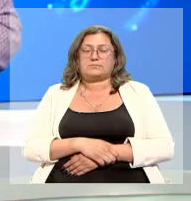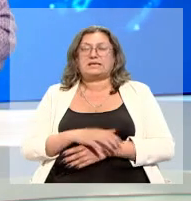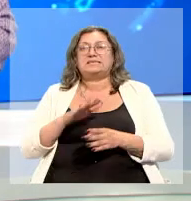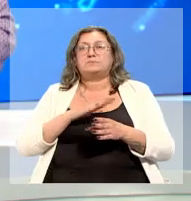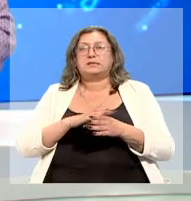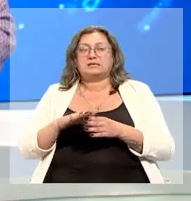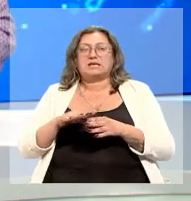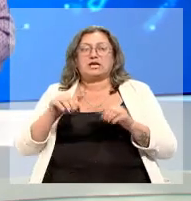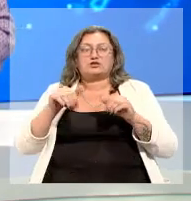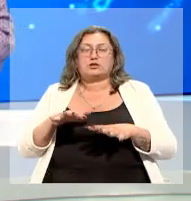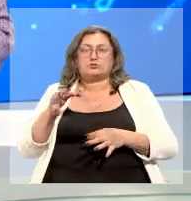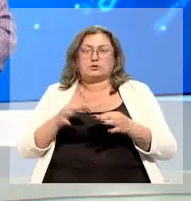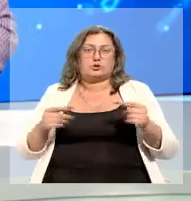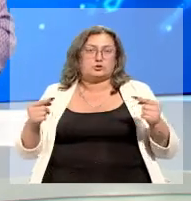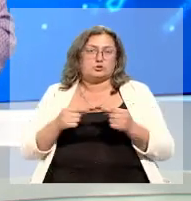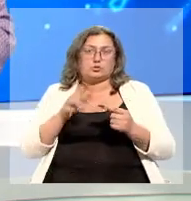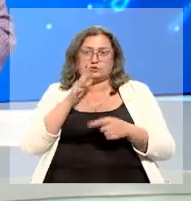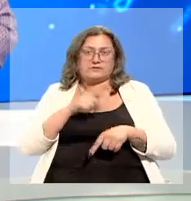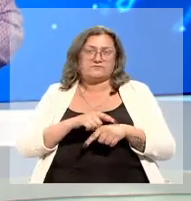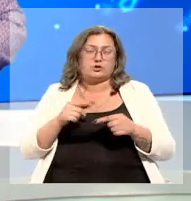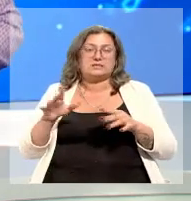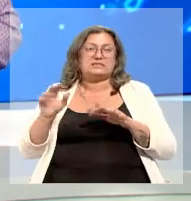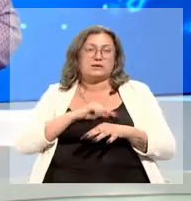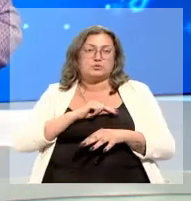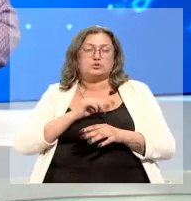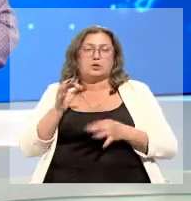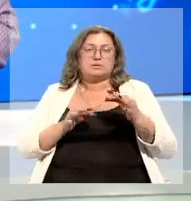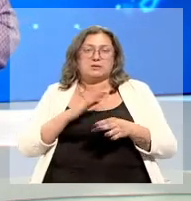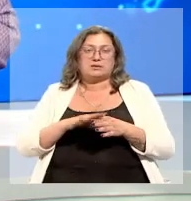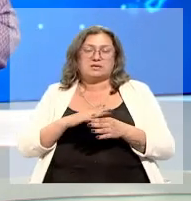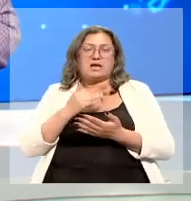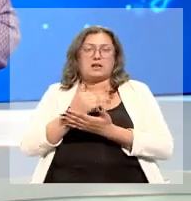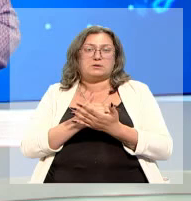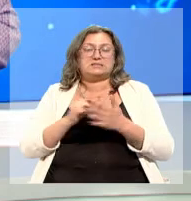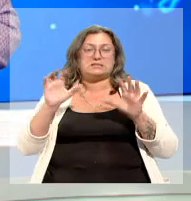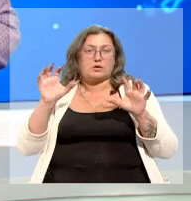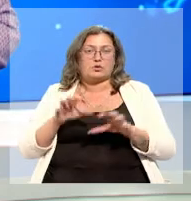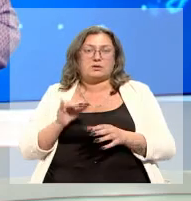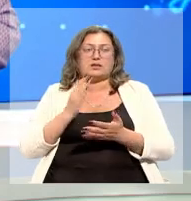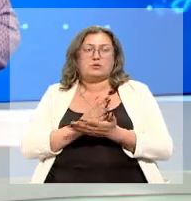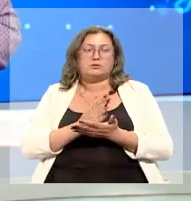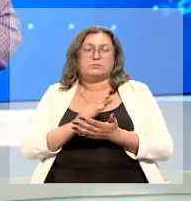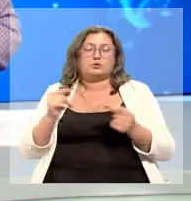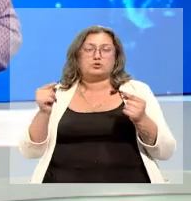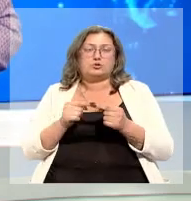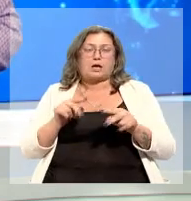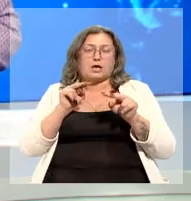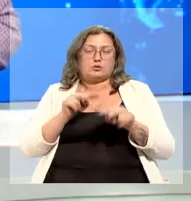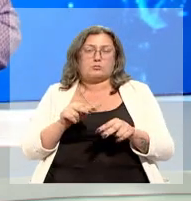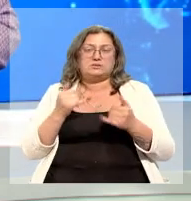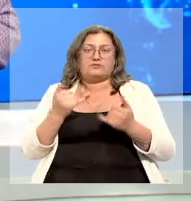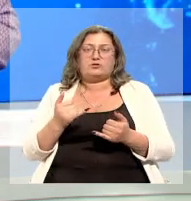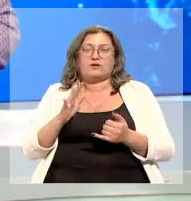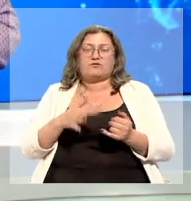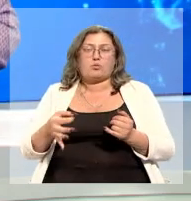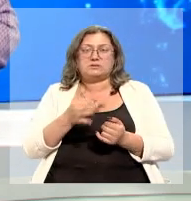Исполнить решение суда точно и в срок. Деятельность судебных исполнителей регламентируется законом и находится под четким контролем. Сегодня